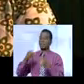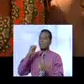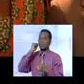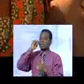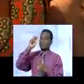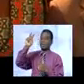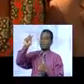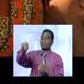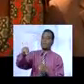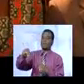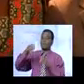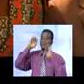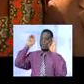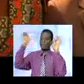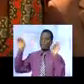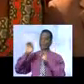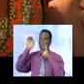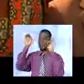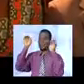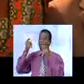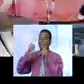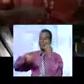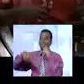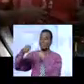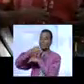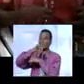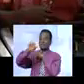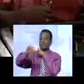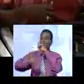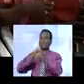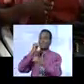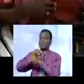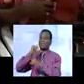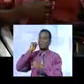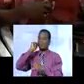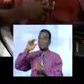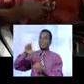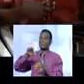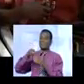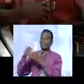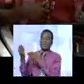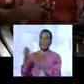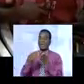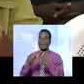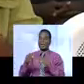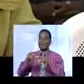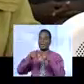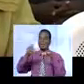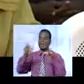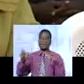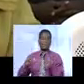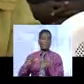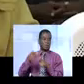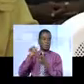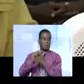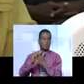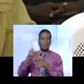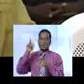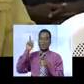féminin, célébrée en prélude à la Journée internationale de la femme, a servi de cadre. C'était à